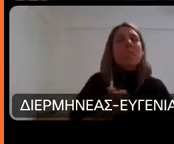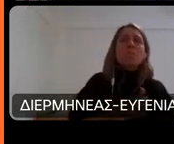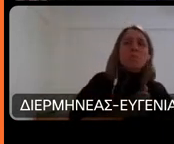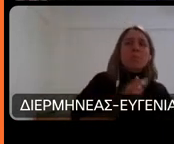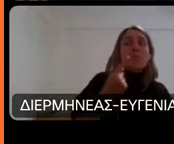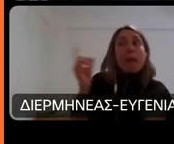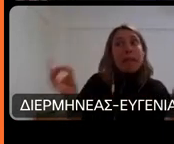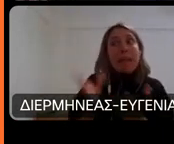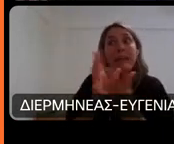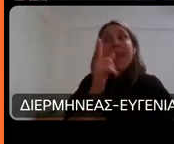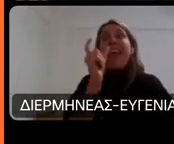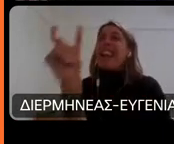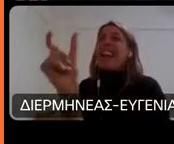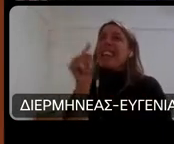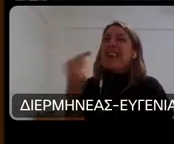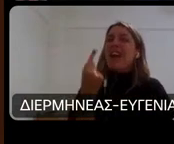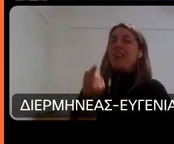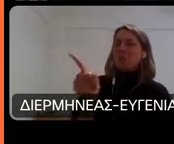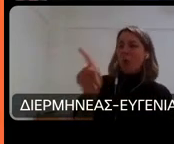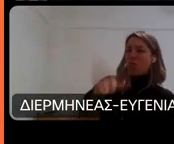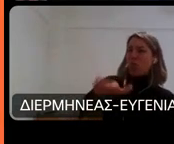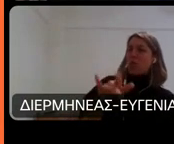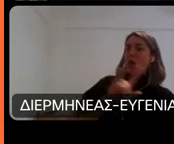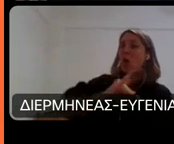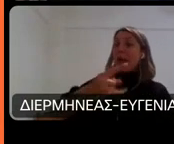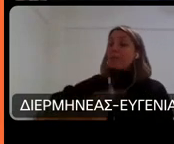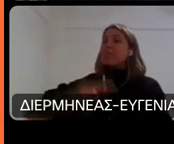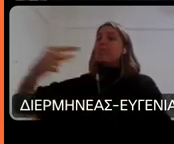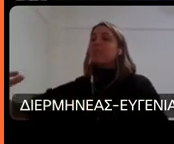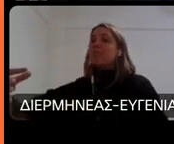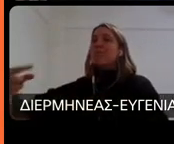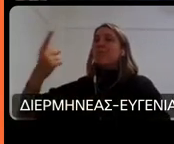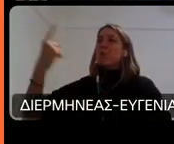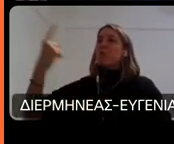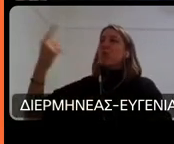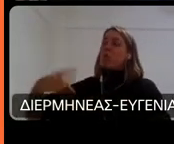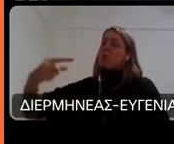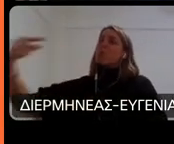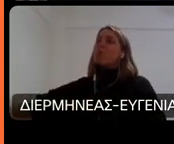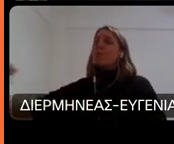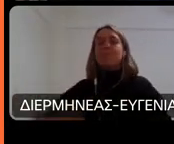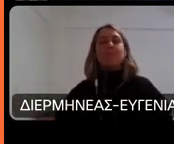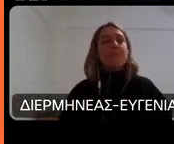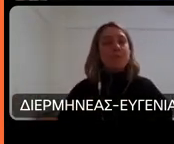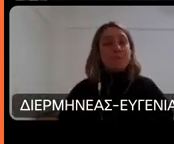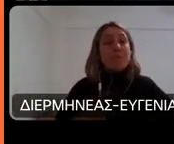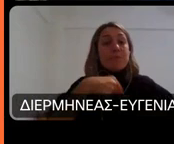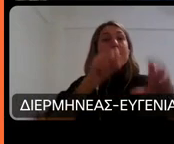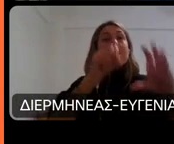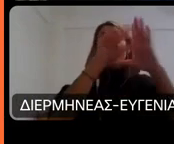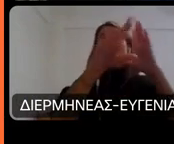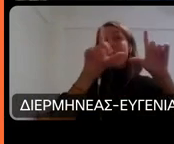κάποια ορολογία προσβλητική ή μειωτική. Ένα παράδειγμα που έχω εδώ σε αυτή τη διαφάνεια είναι η